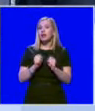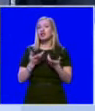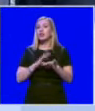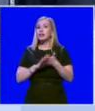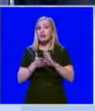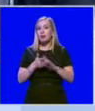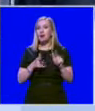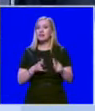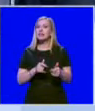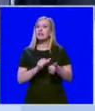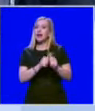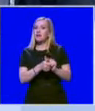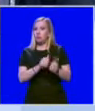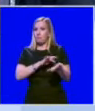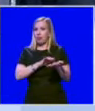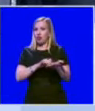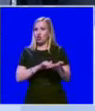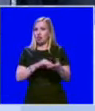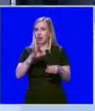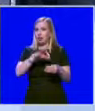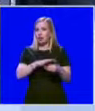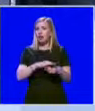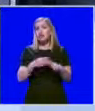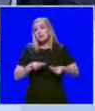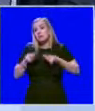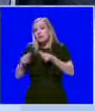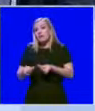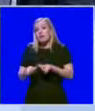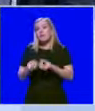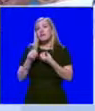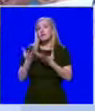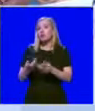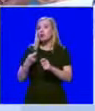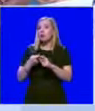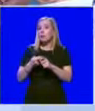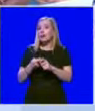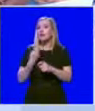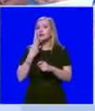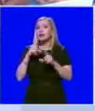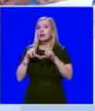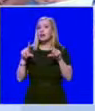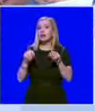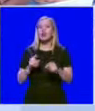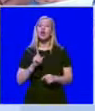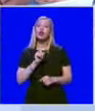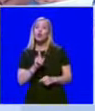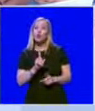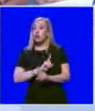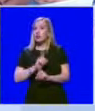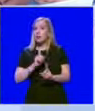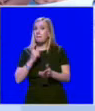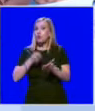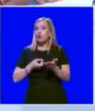се справят с машините, че ще се изложат. Просто да им дадем шанс да го напратите. Но господин Проданов, вие не просто само